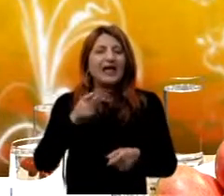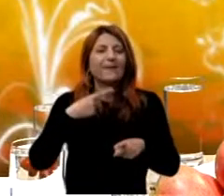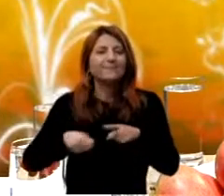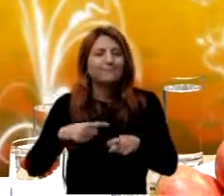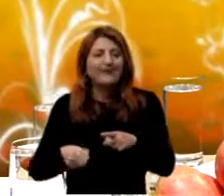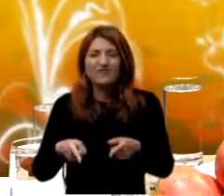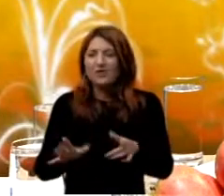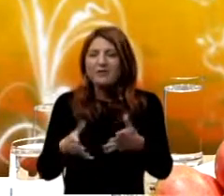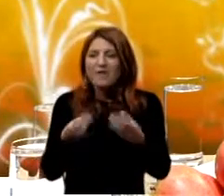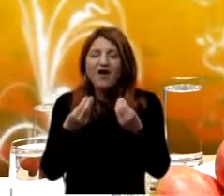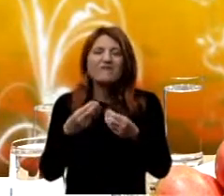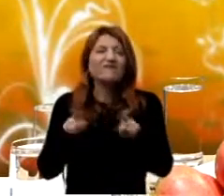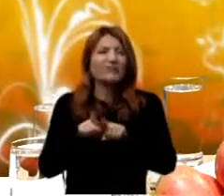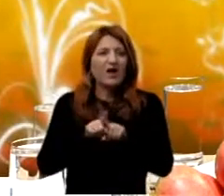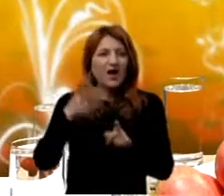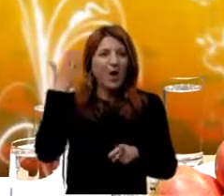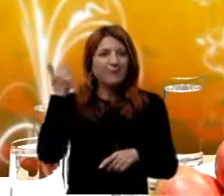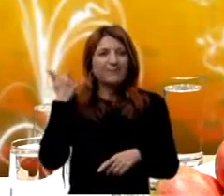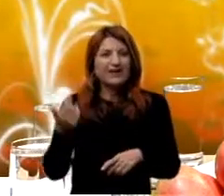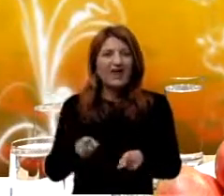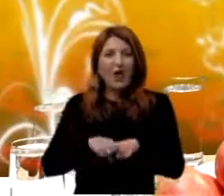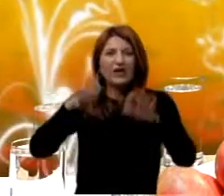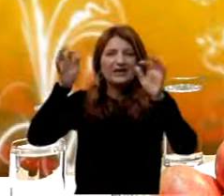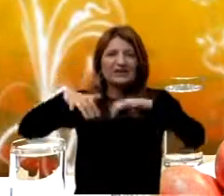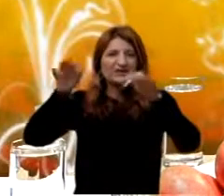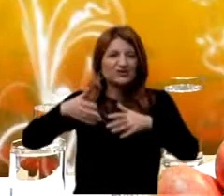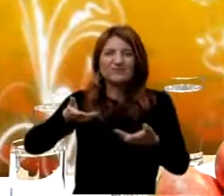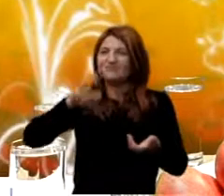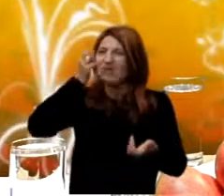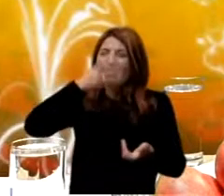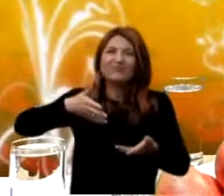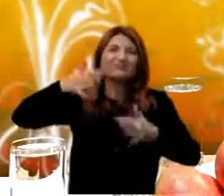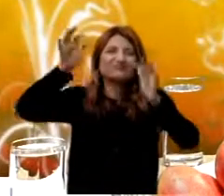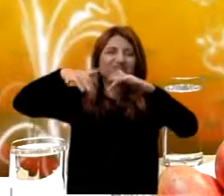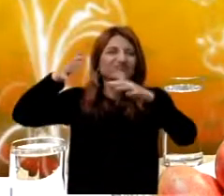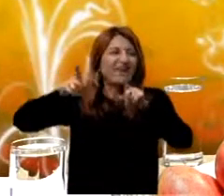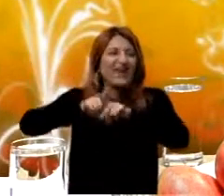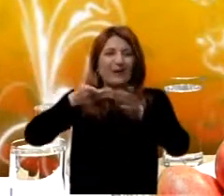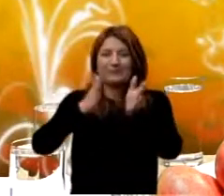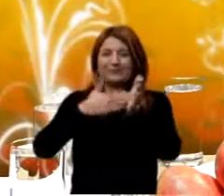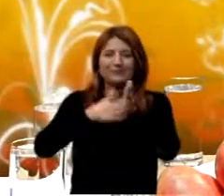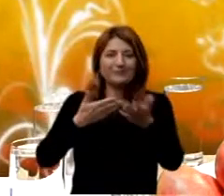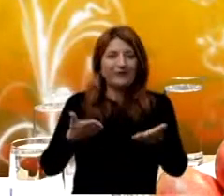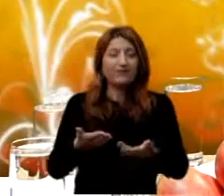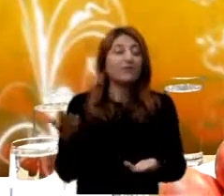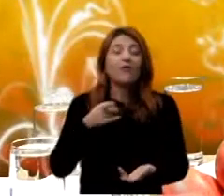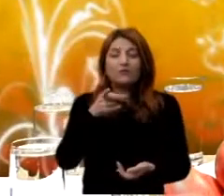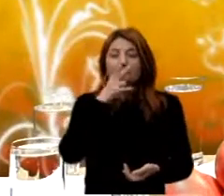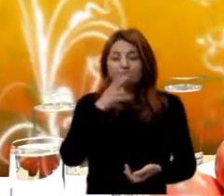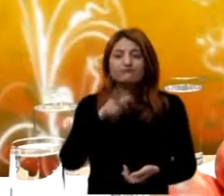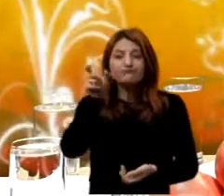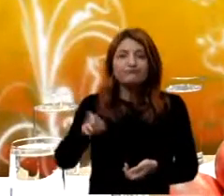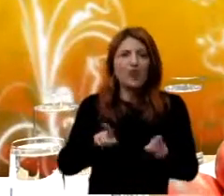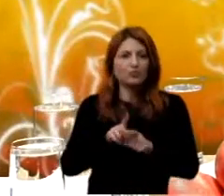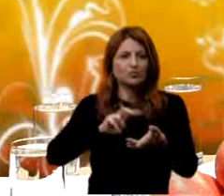svi osiromašeni, jede tlo osiromašeno, kiša je zagađena, očeći tekućina i tako dalje. Kako vi gledate kao